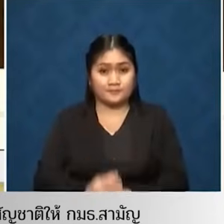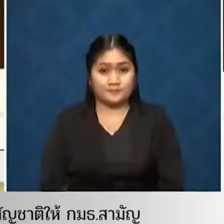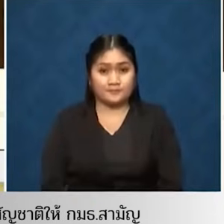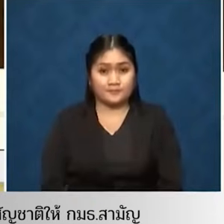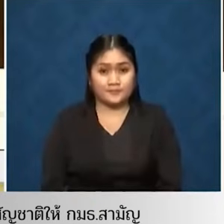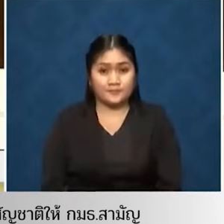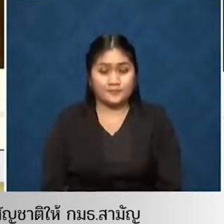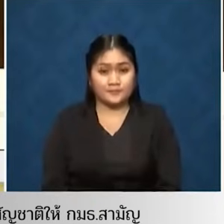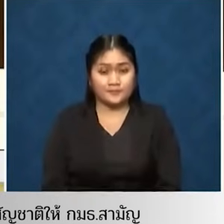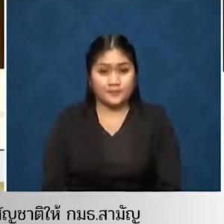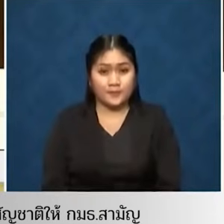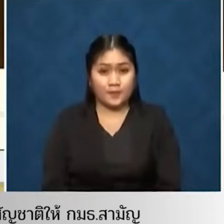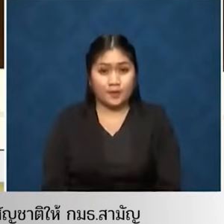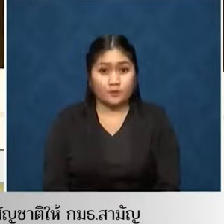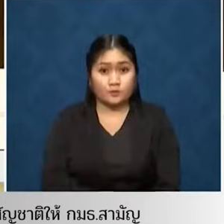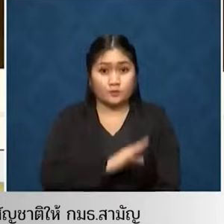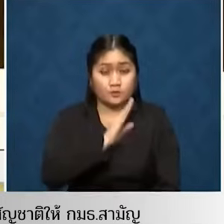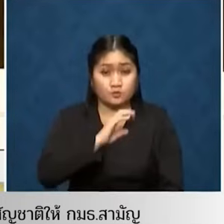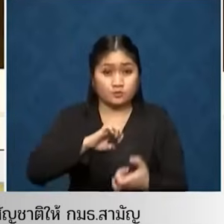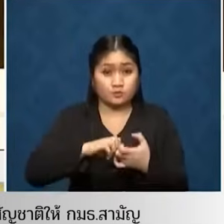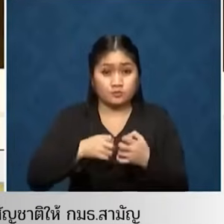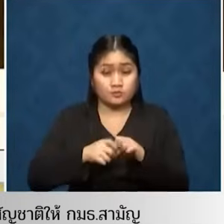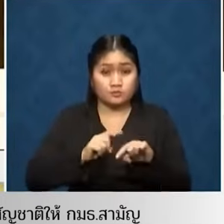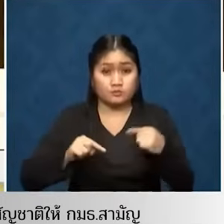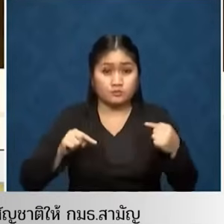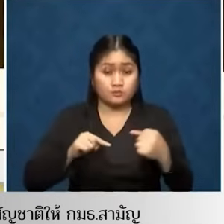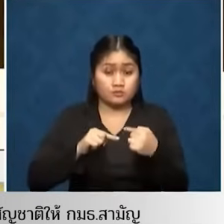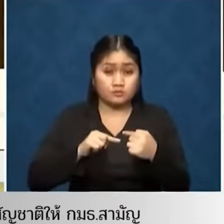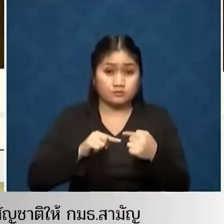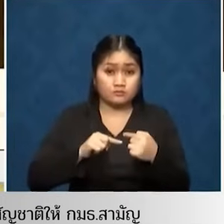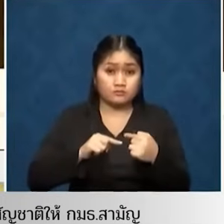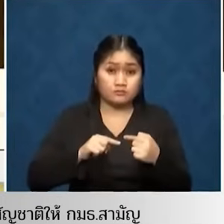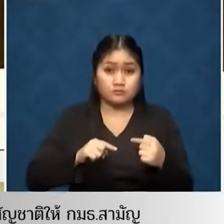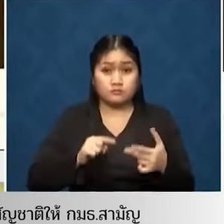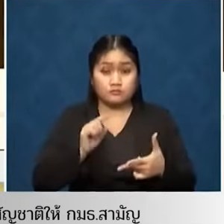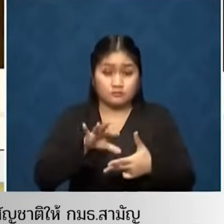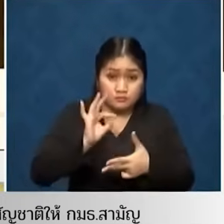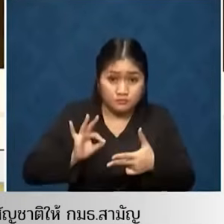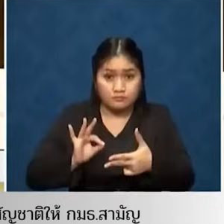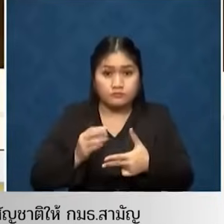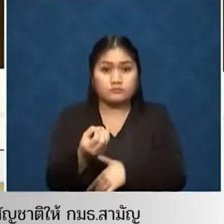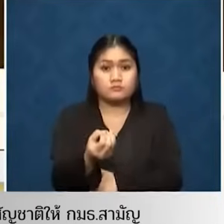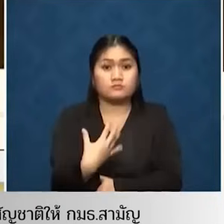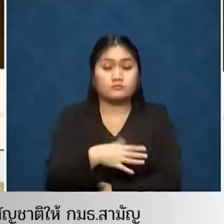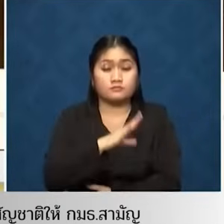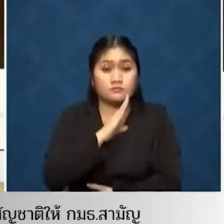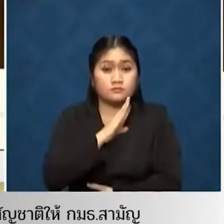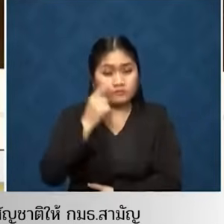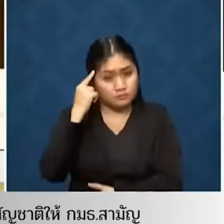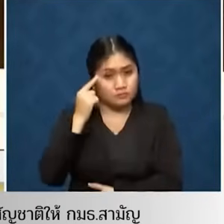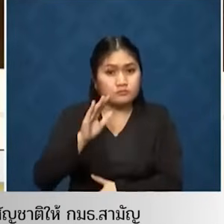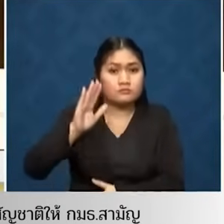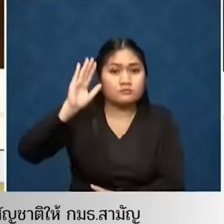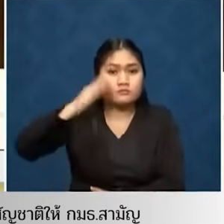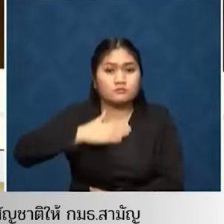ถ้ามีปัญหาเรื่องการลงมติคุณอาแจ้งด้วยนะครับ ถ้าเห็นด้วย ที่สนาชุน